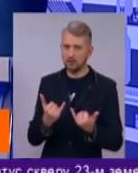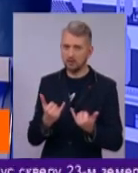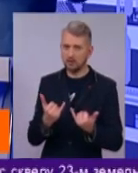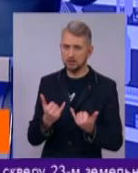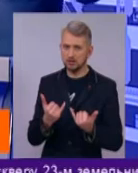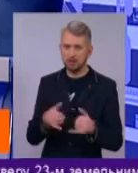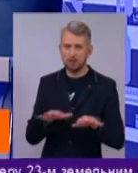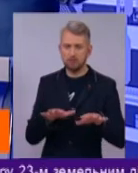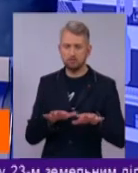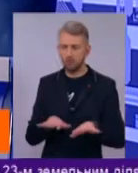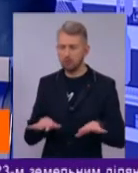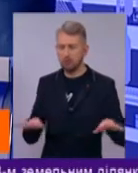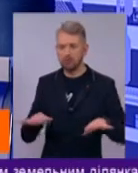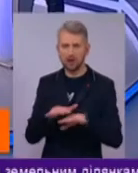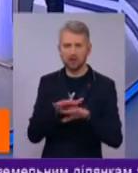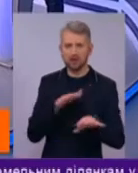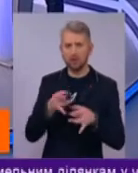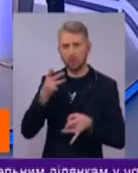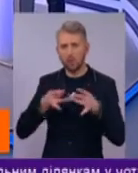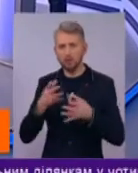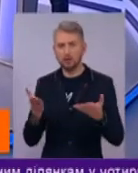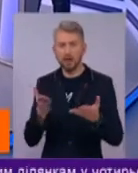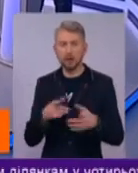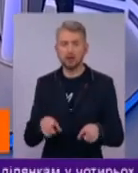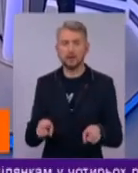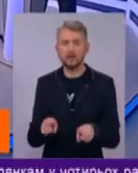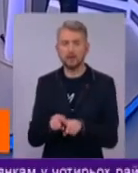положення сил, ось ці обстріли, які вже настільки